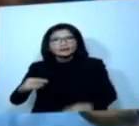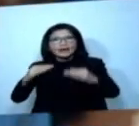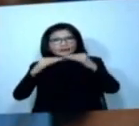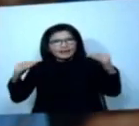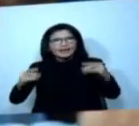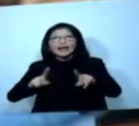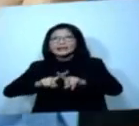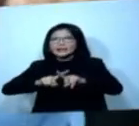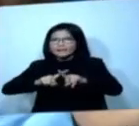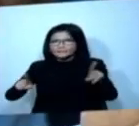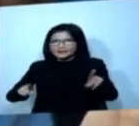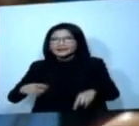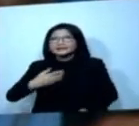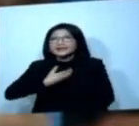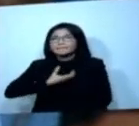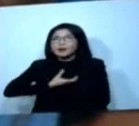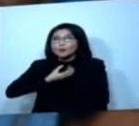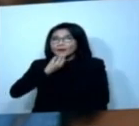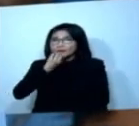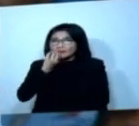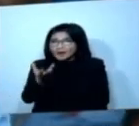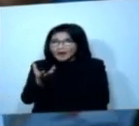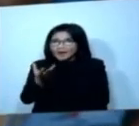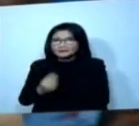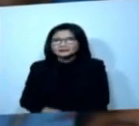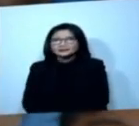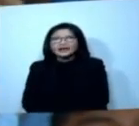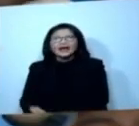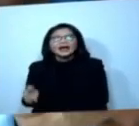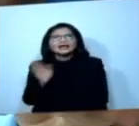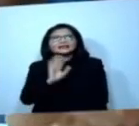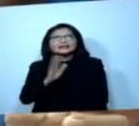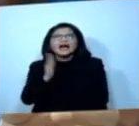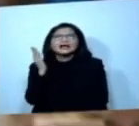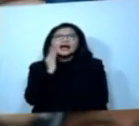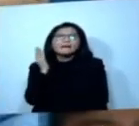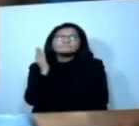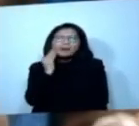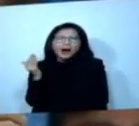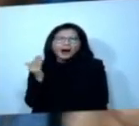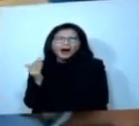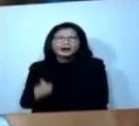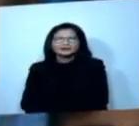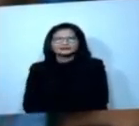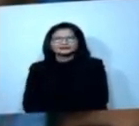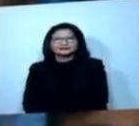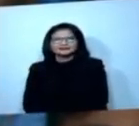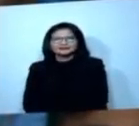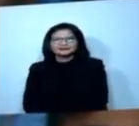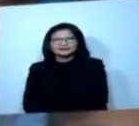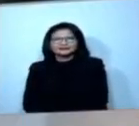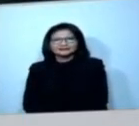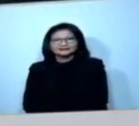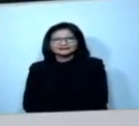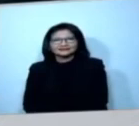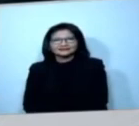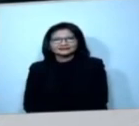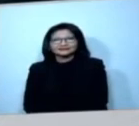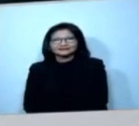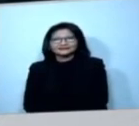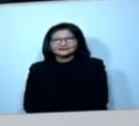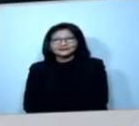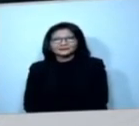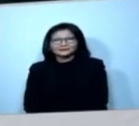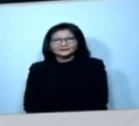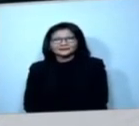tidak berani mencabut KTA Jokowi. Prabowo lebih nothing to lose dengan pengalaman 4 kali kalah rasa lebih